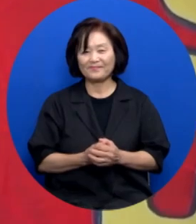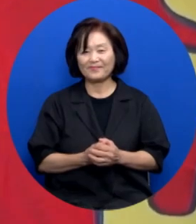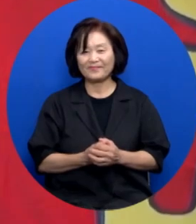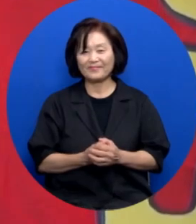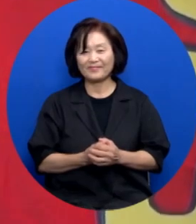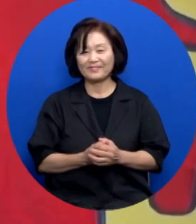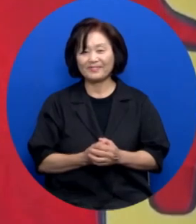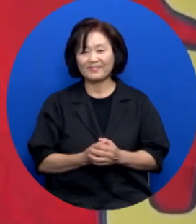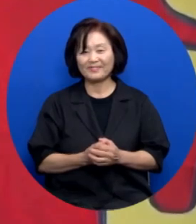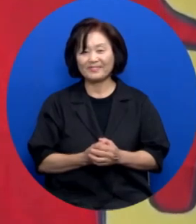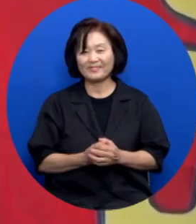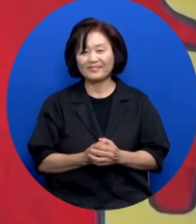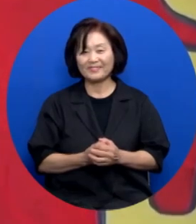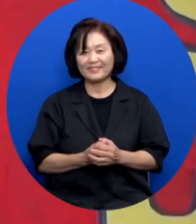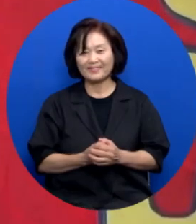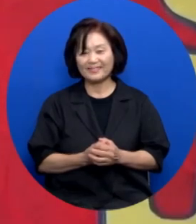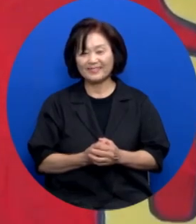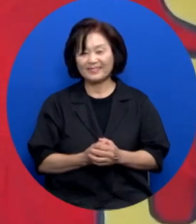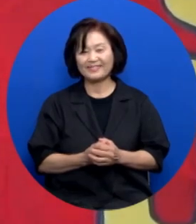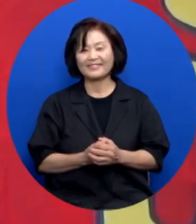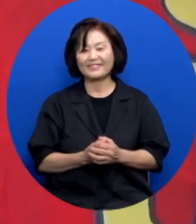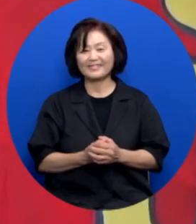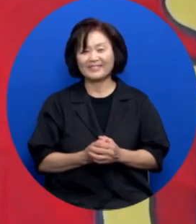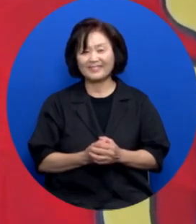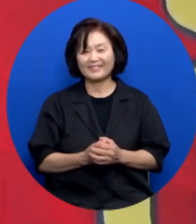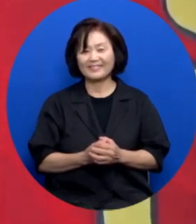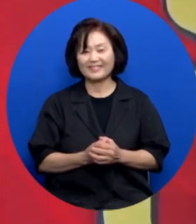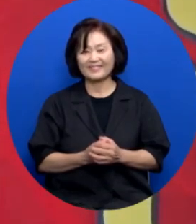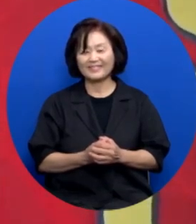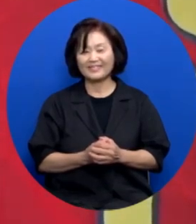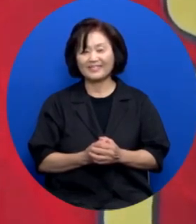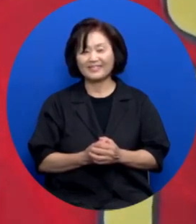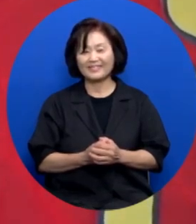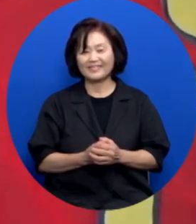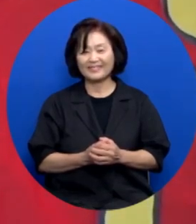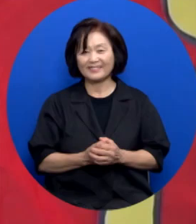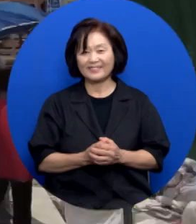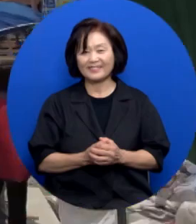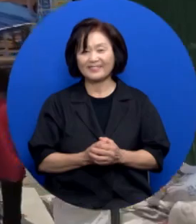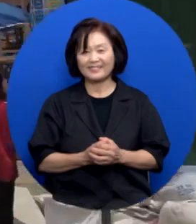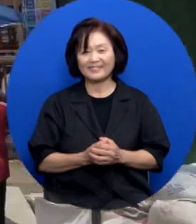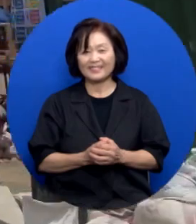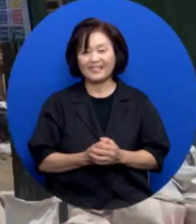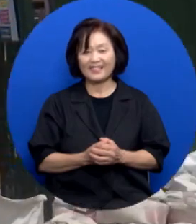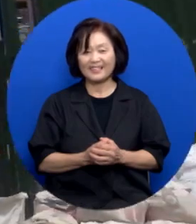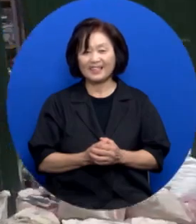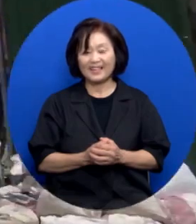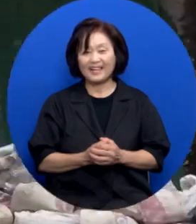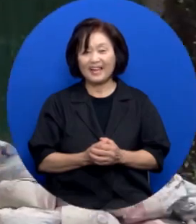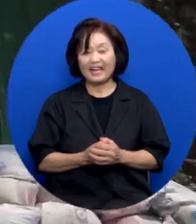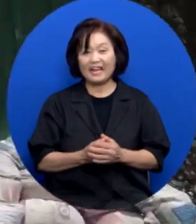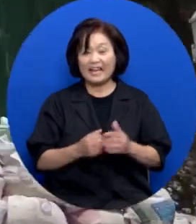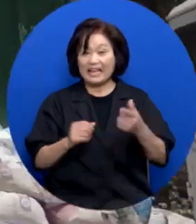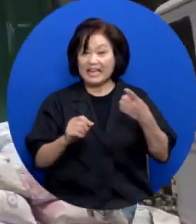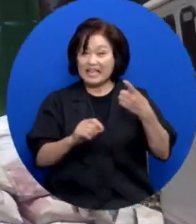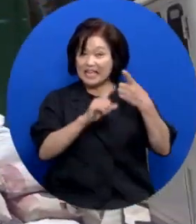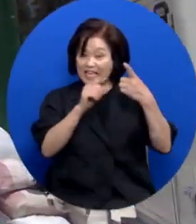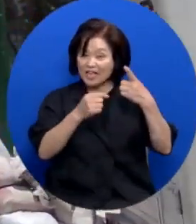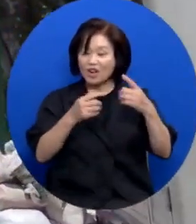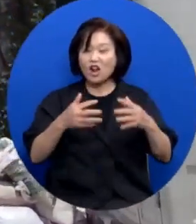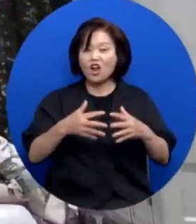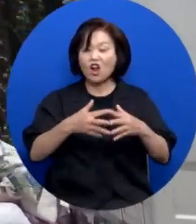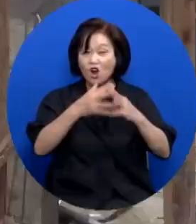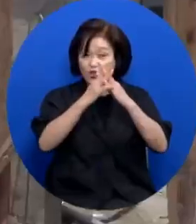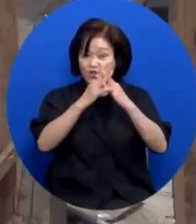mga instrument na mapapatuloy yung mission namin. Ganun. Nagpapasalamat. 지난 1월 기공 예배를 드린